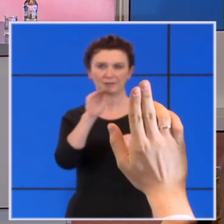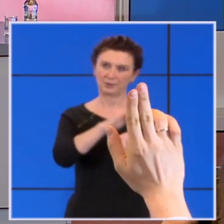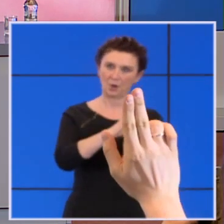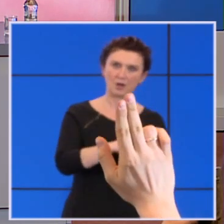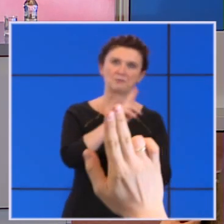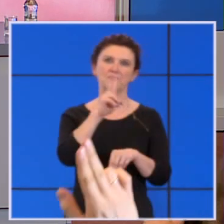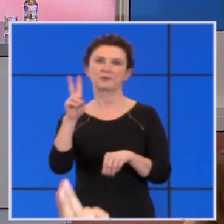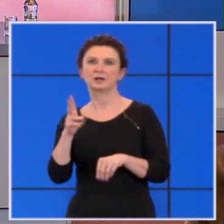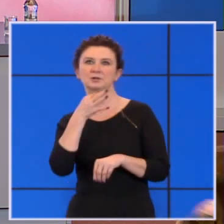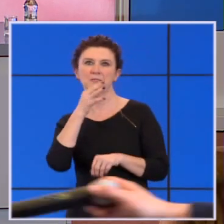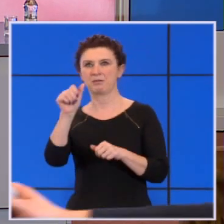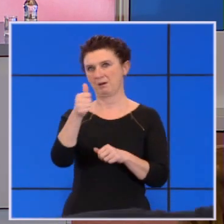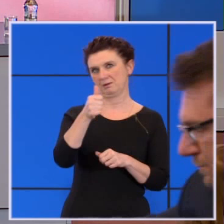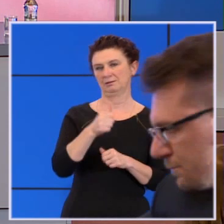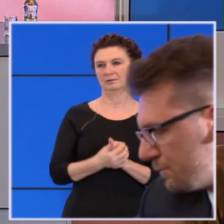proszę, TVN.